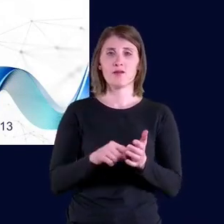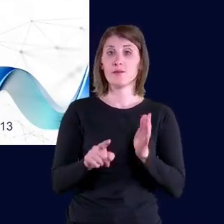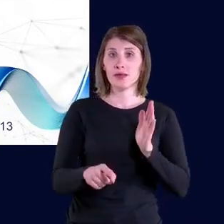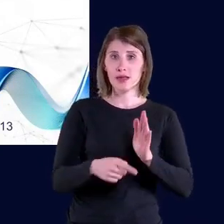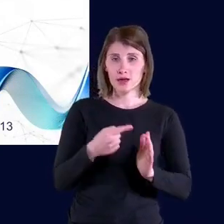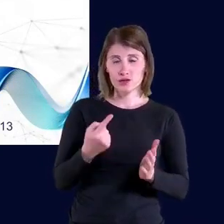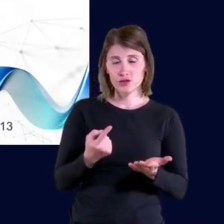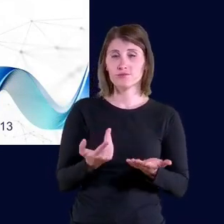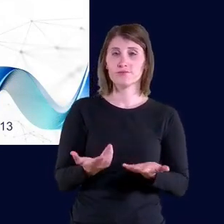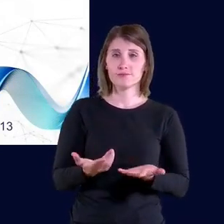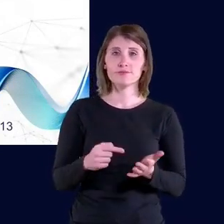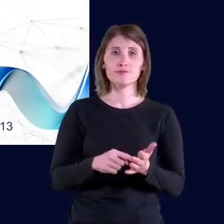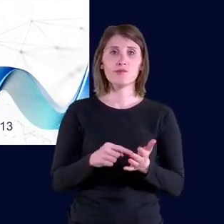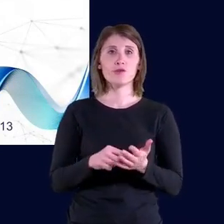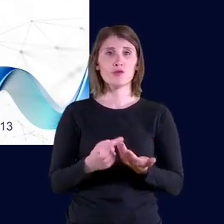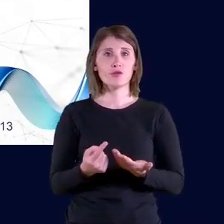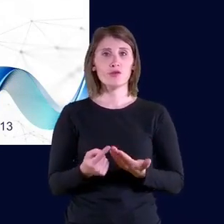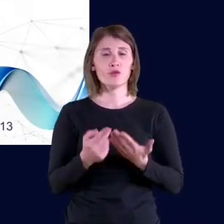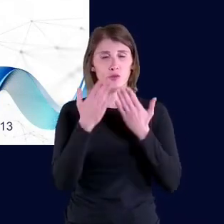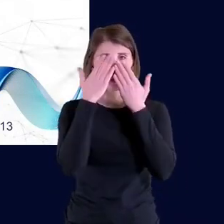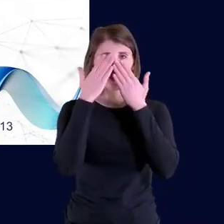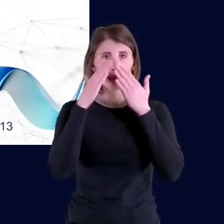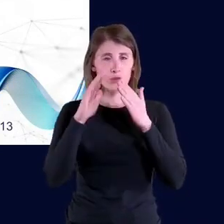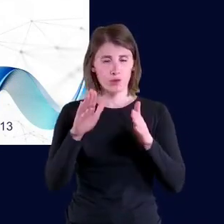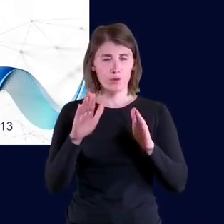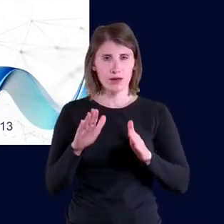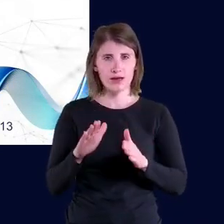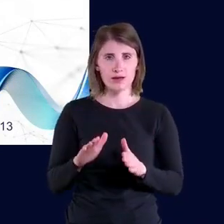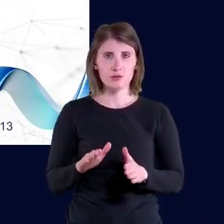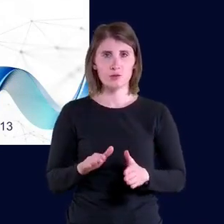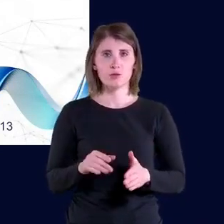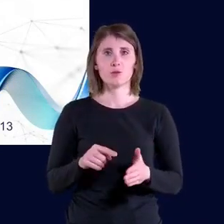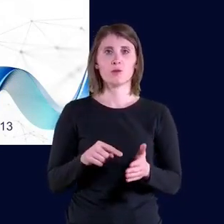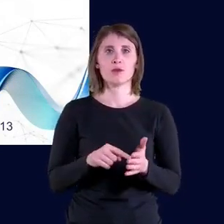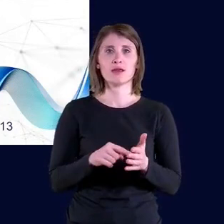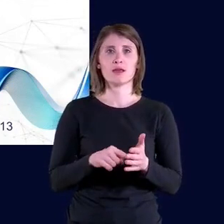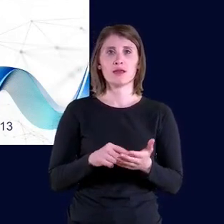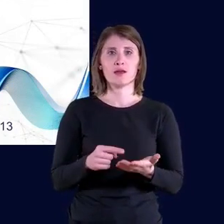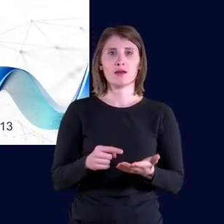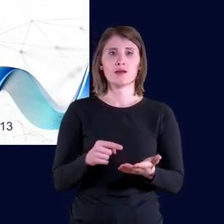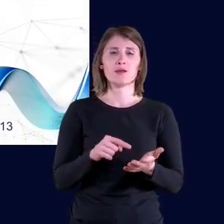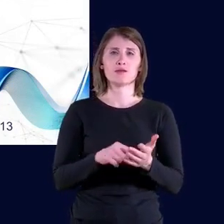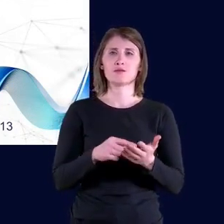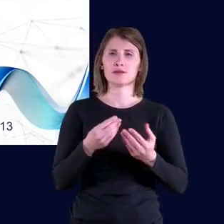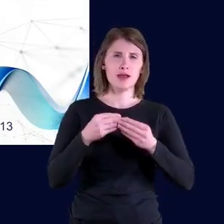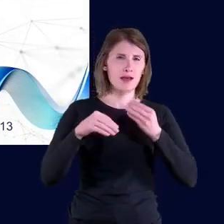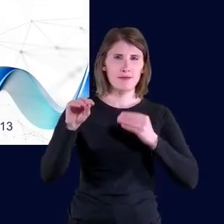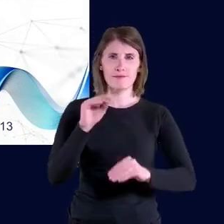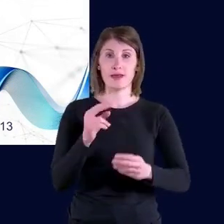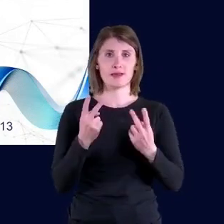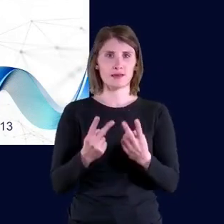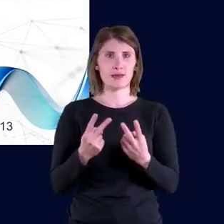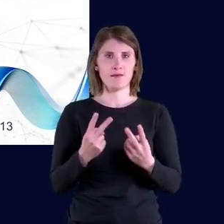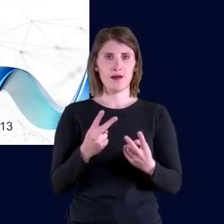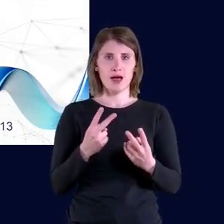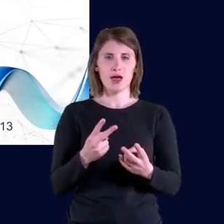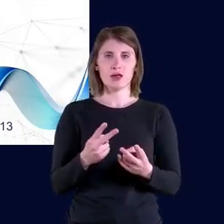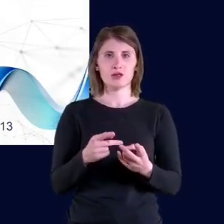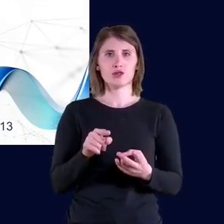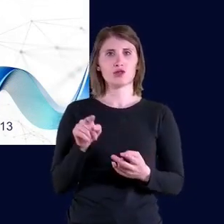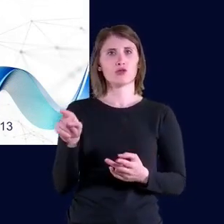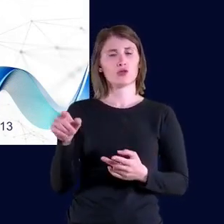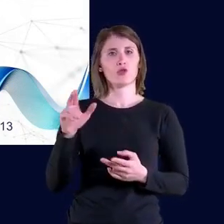ukazuje pierwszej kolejności ukazuje atrybuty o najważniejszym znaczeniu w ocenie